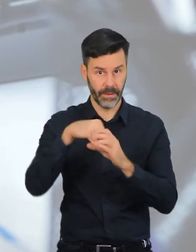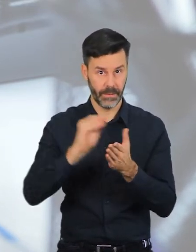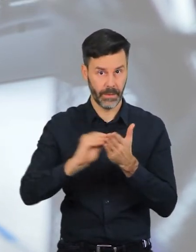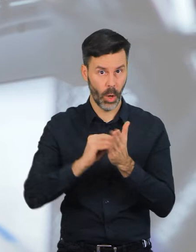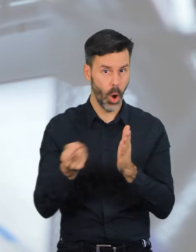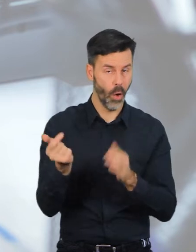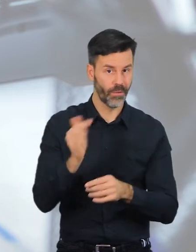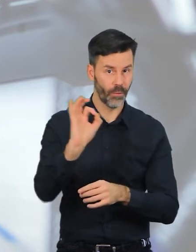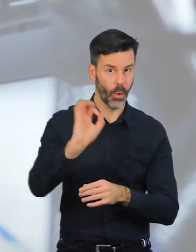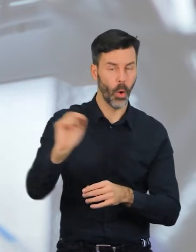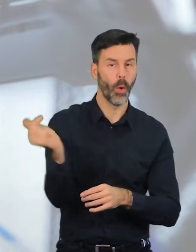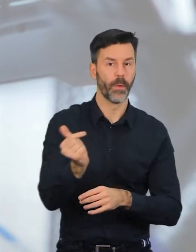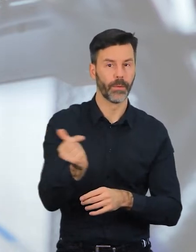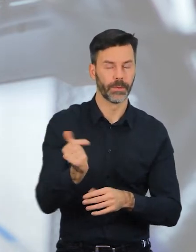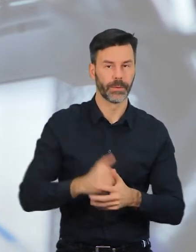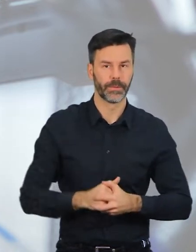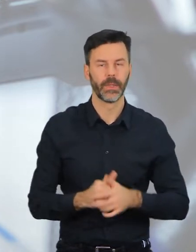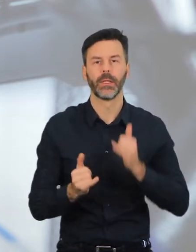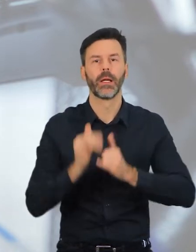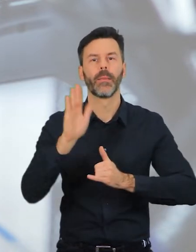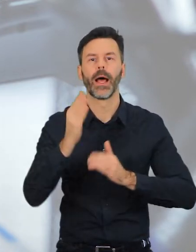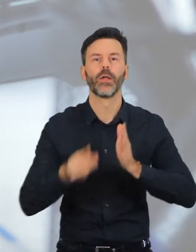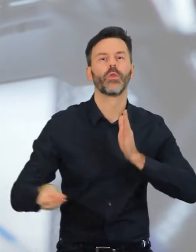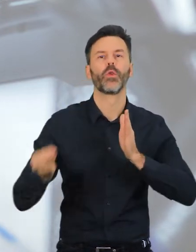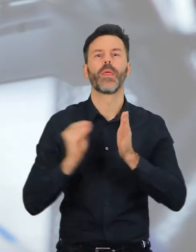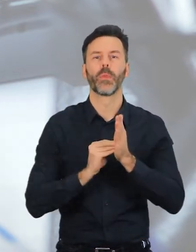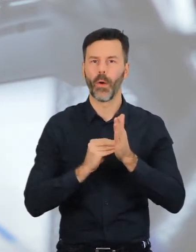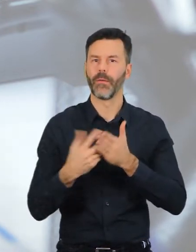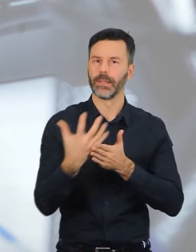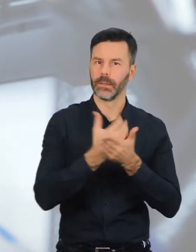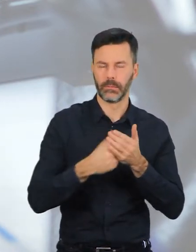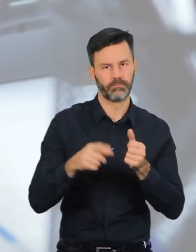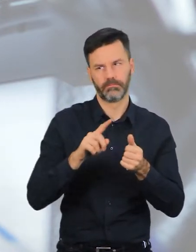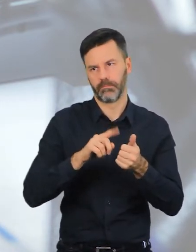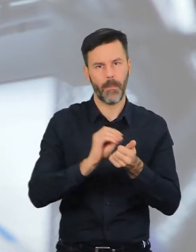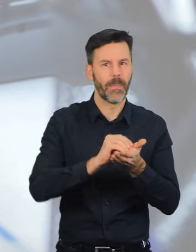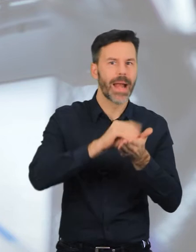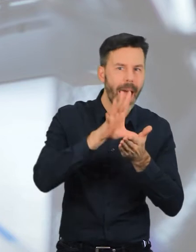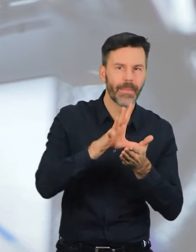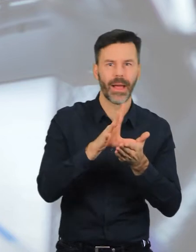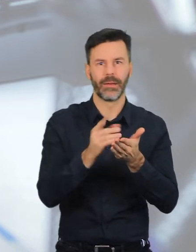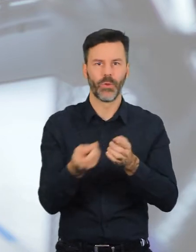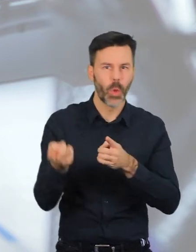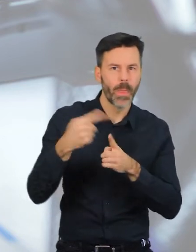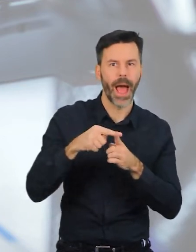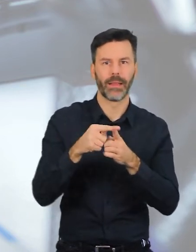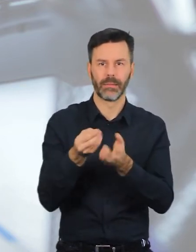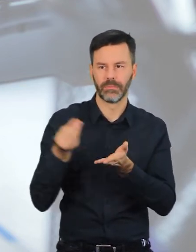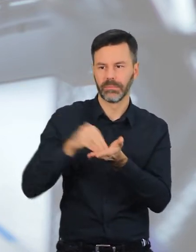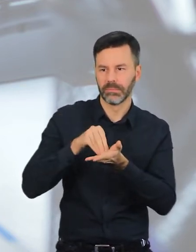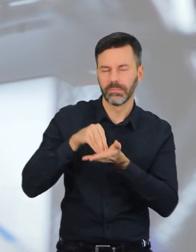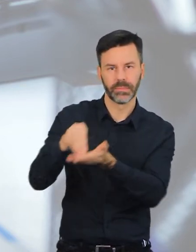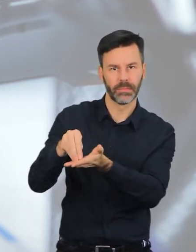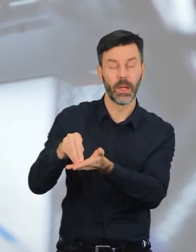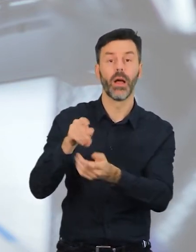przypadku kwalifikowania dodatkowych składników wynagrodzenia jak premie, ekwiwalenty czy dodatki obowiązujący regulamin pracy